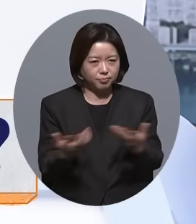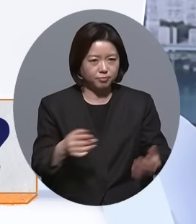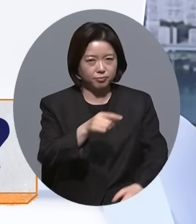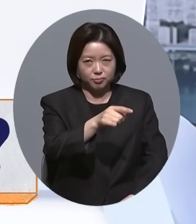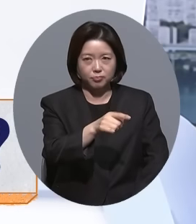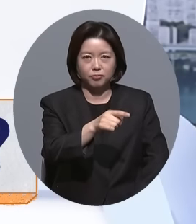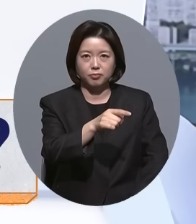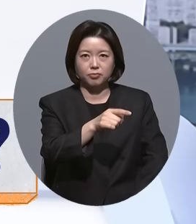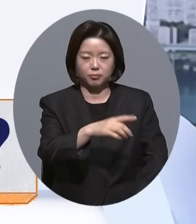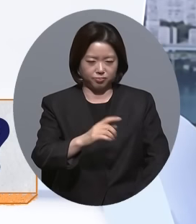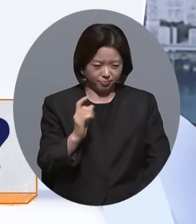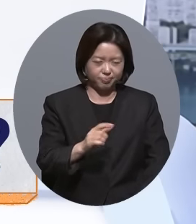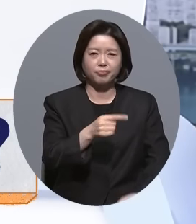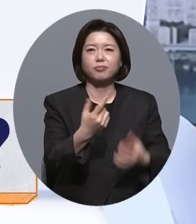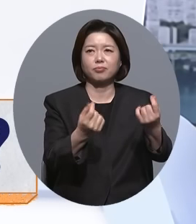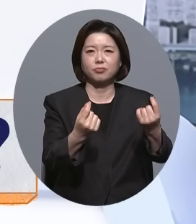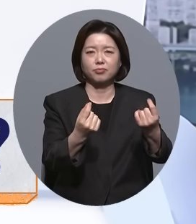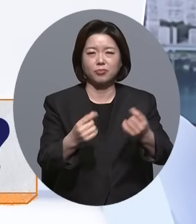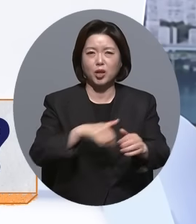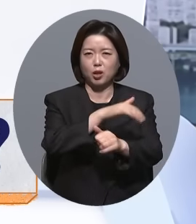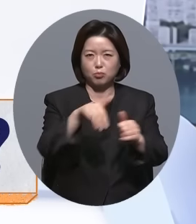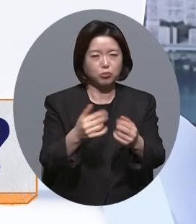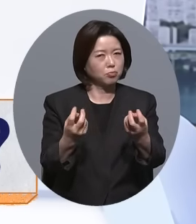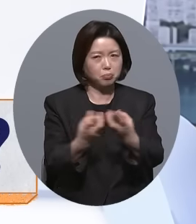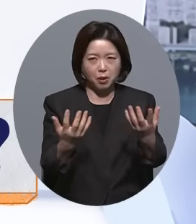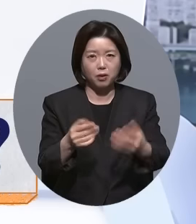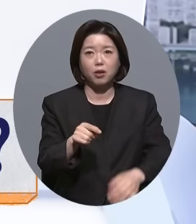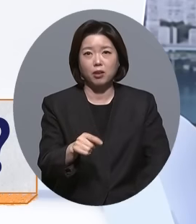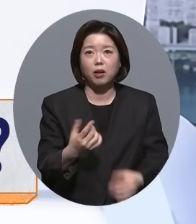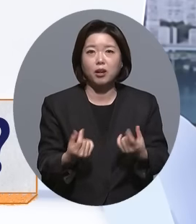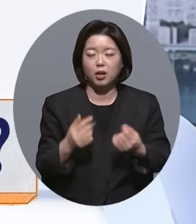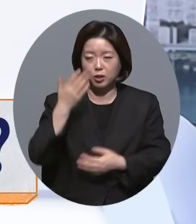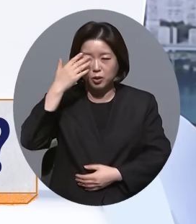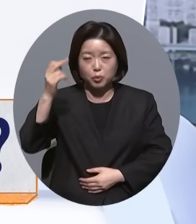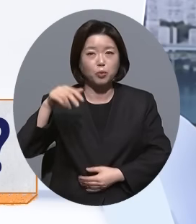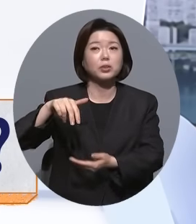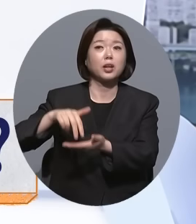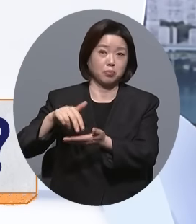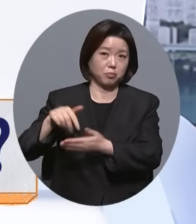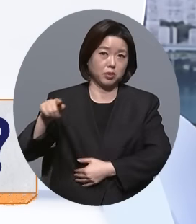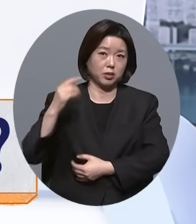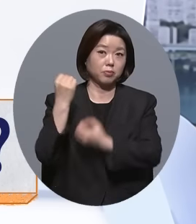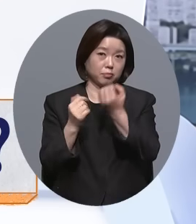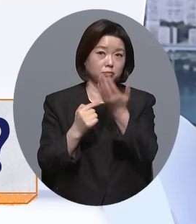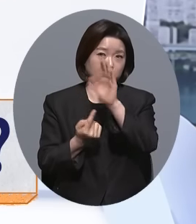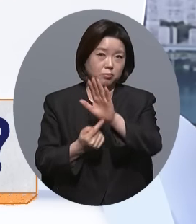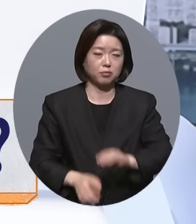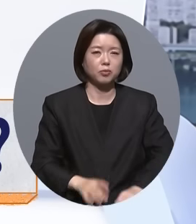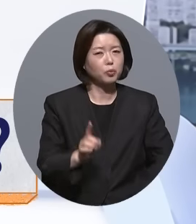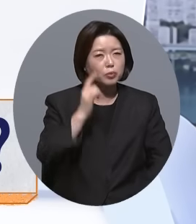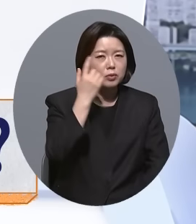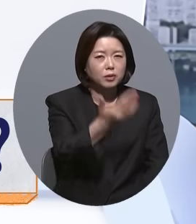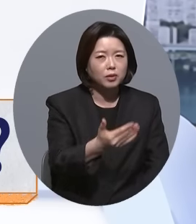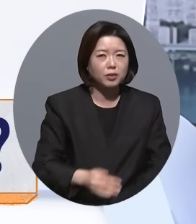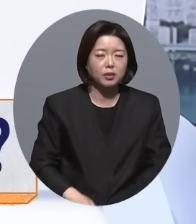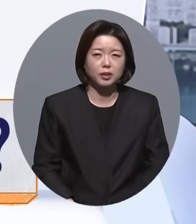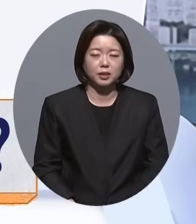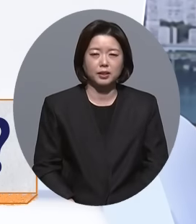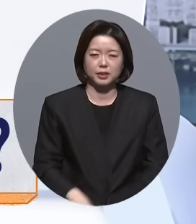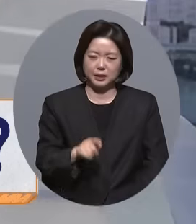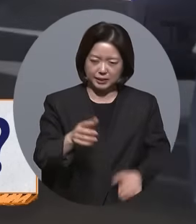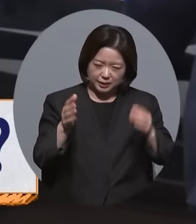회담 분위기가 그렇게밖에 갈 수밖에 없었던 것이 아니냐 이런 주장을 지금 용산에서는 하고 있는 것 같거든요. 그 부분은 어떻게 보세요?